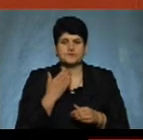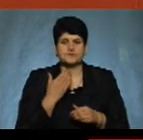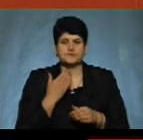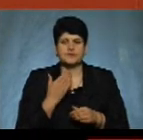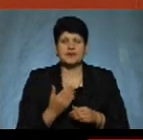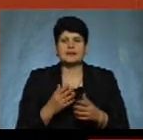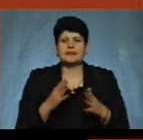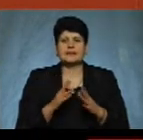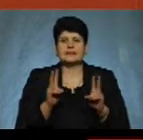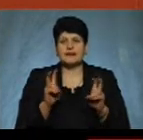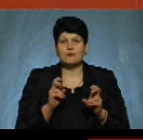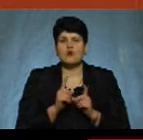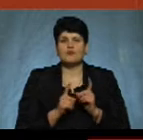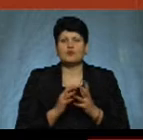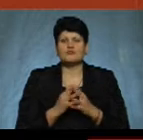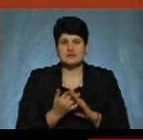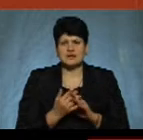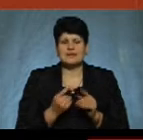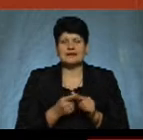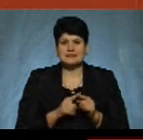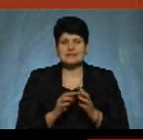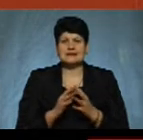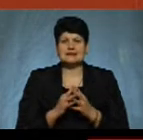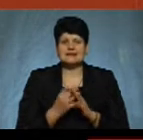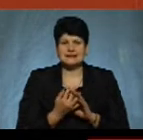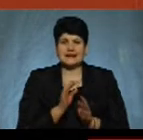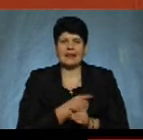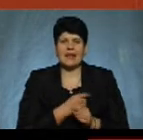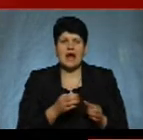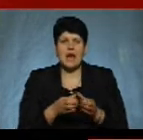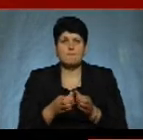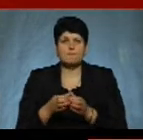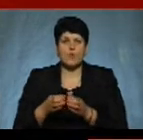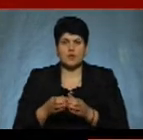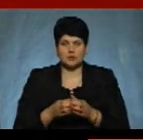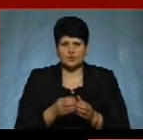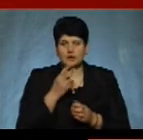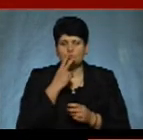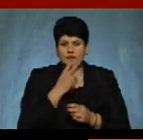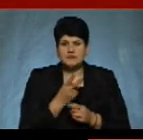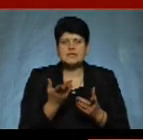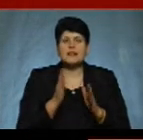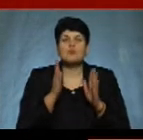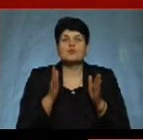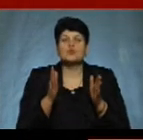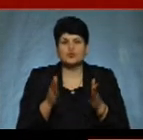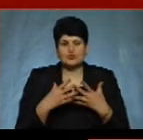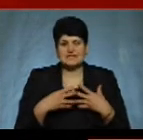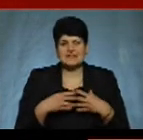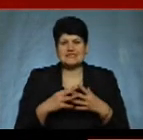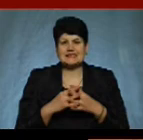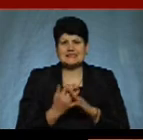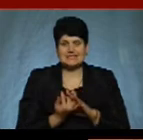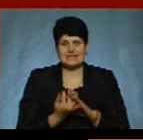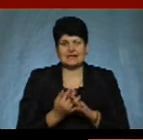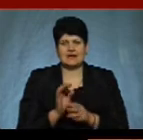на селі. Йдеться про сільські амбулаторії. В нас є графіка, я пропоную зараз глядачам поглянути, де будуть сільські амбулаторії в